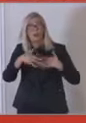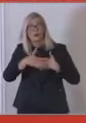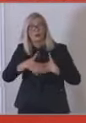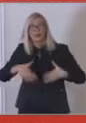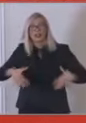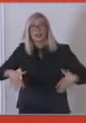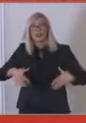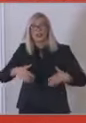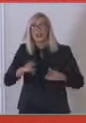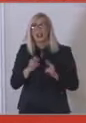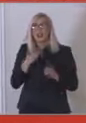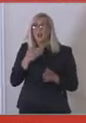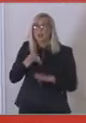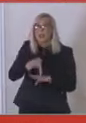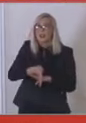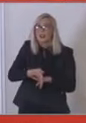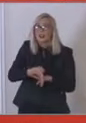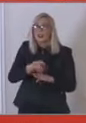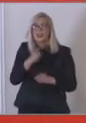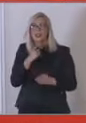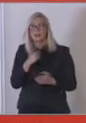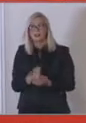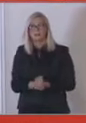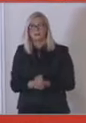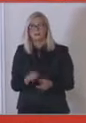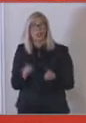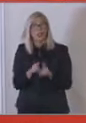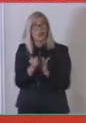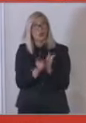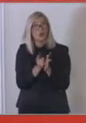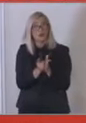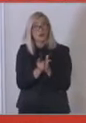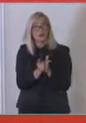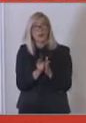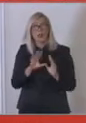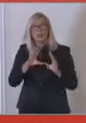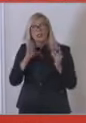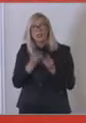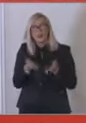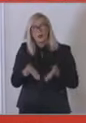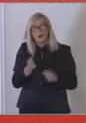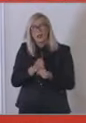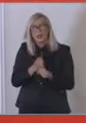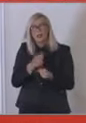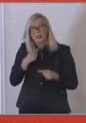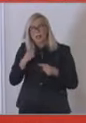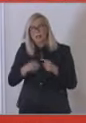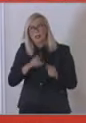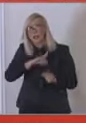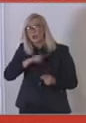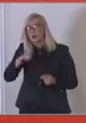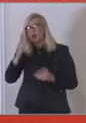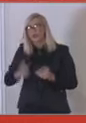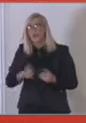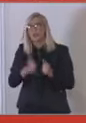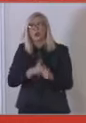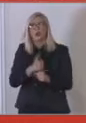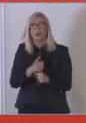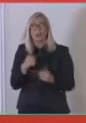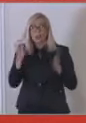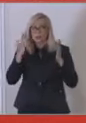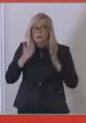pika ndërkufitare që do të mbulohen nga IPA komponenta. Nëse i mbarojmë të gjithë këto gjëra deri në fund të